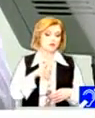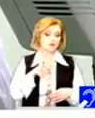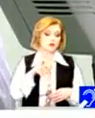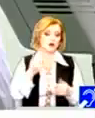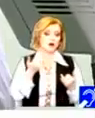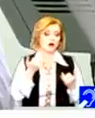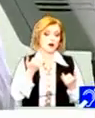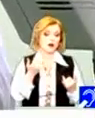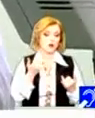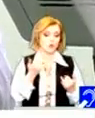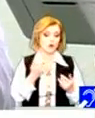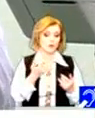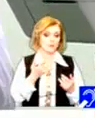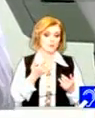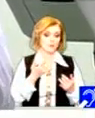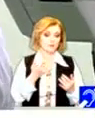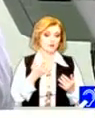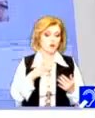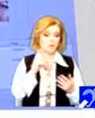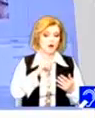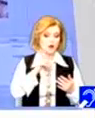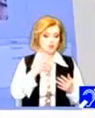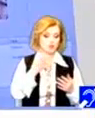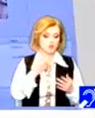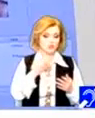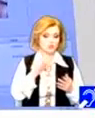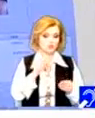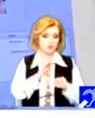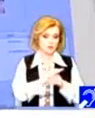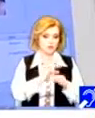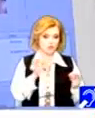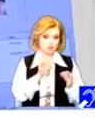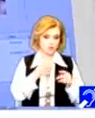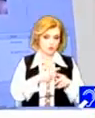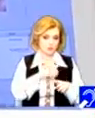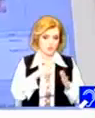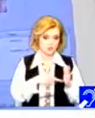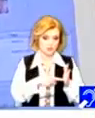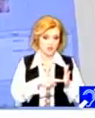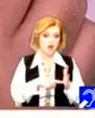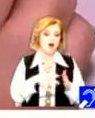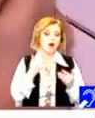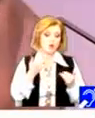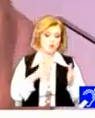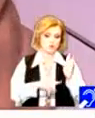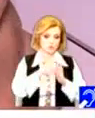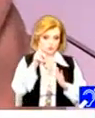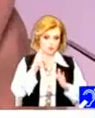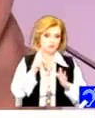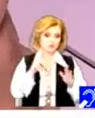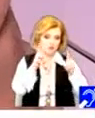în subordinea Ministerului Transporturilor, nu a oferit până acum un punct de vedere. Colegiul medicilor s-a autosesizat și a început